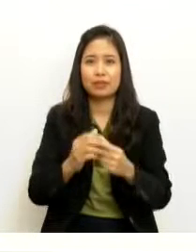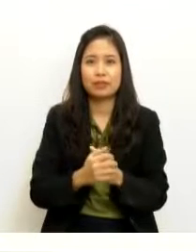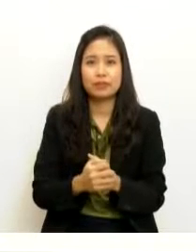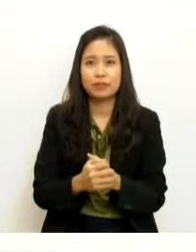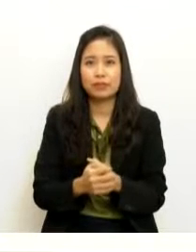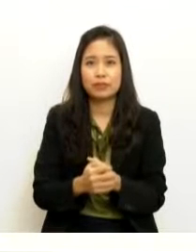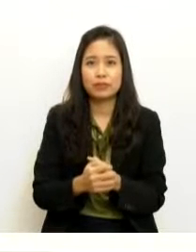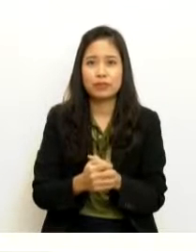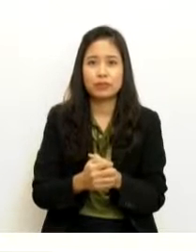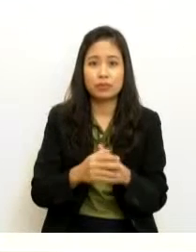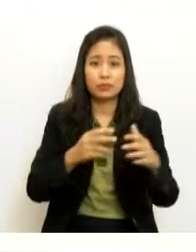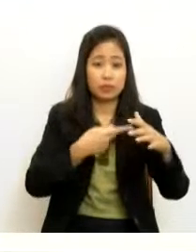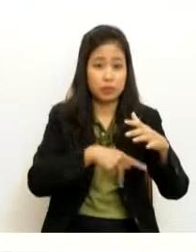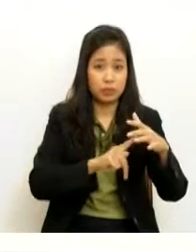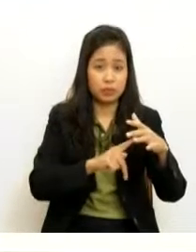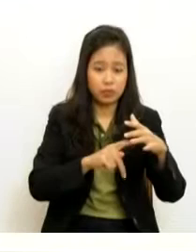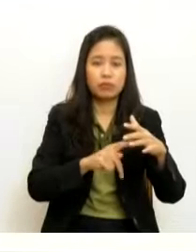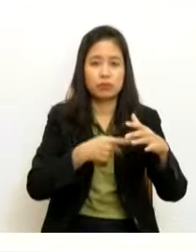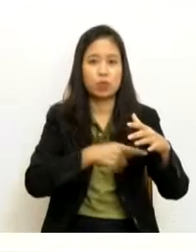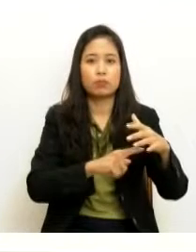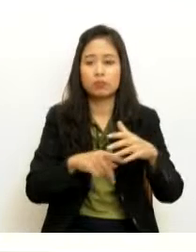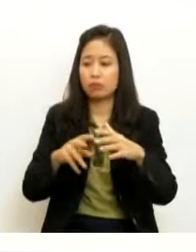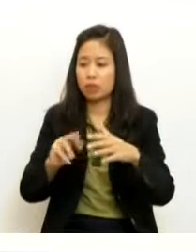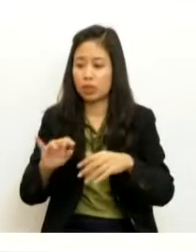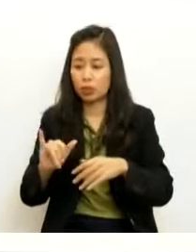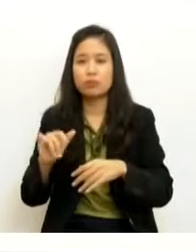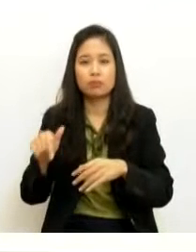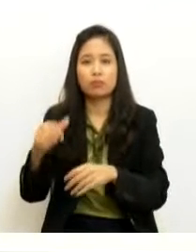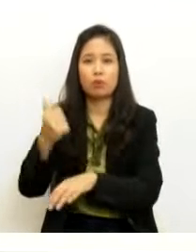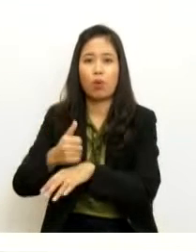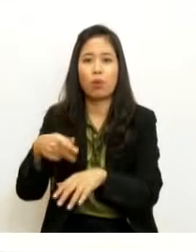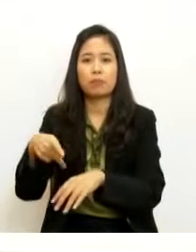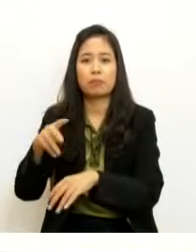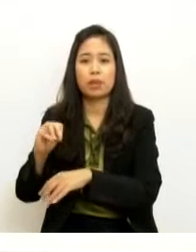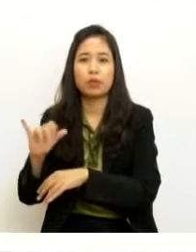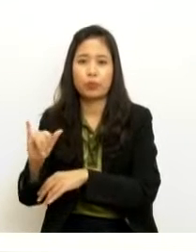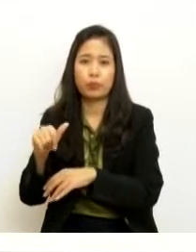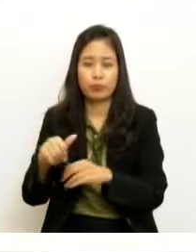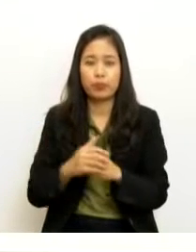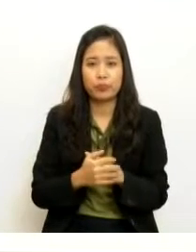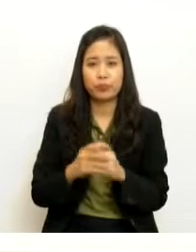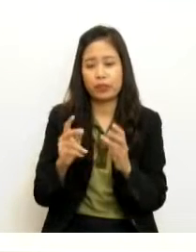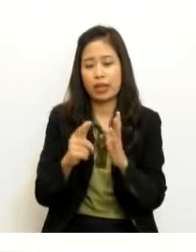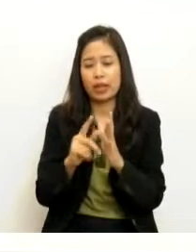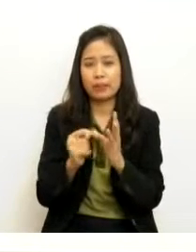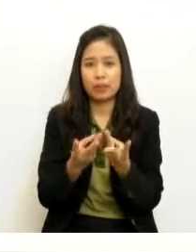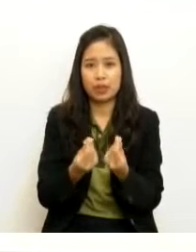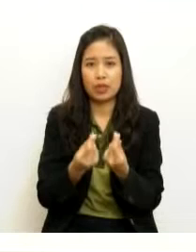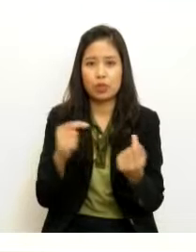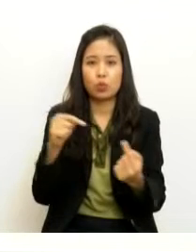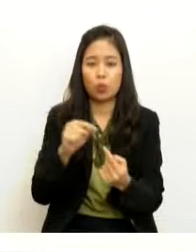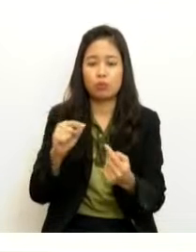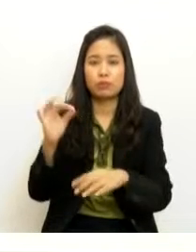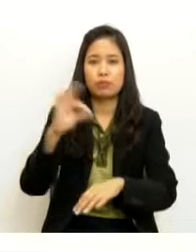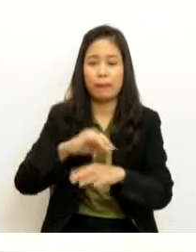าเป็นประถมก็เป็นประถมมัธยมก็เป็นมัธยมในการลงนามในประกาศรับนักเรียนของแต่ละสถานศึกษาอันนี้ขอให้เข้า